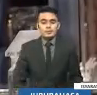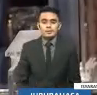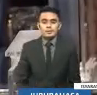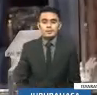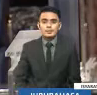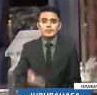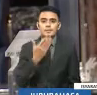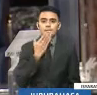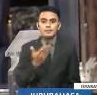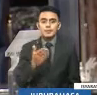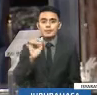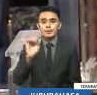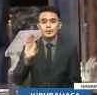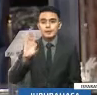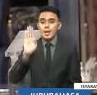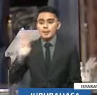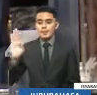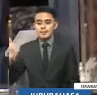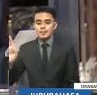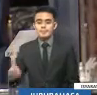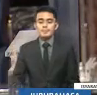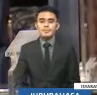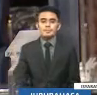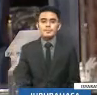Terima kasih, Muhammad Bukit Bintang.